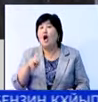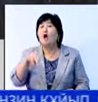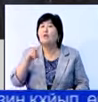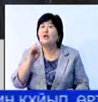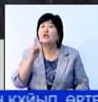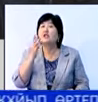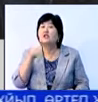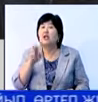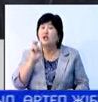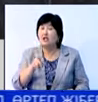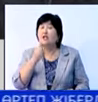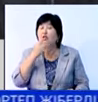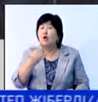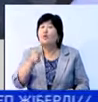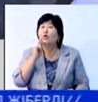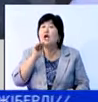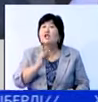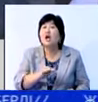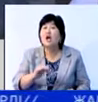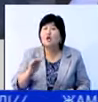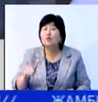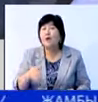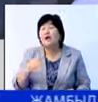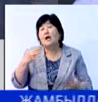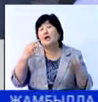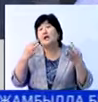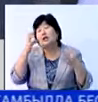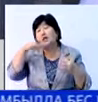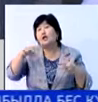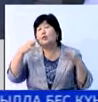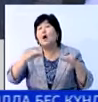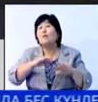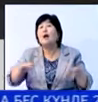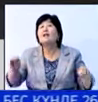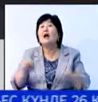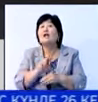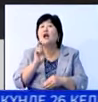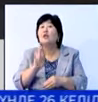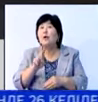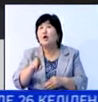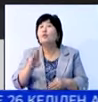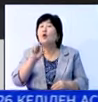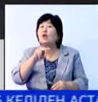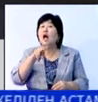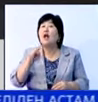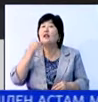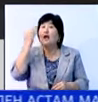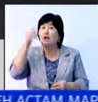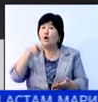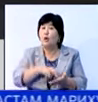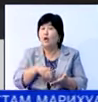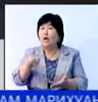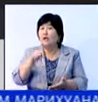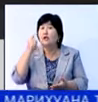болады. Бұл жерде жас ұрпақтар, елдің болашағы, балалар тәрбиеленеді. Ол Алладан қорыққан,